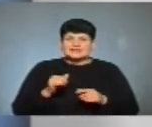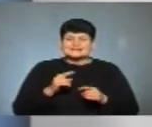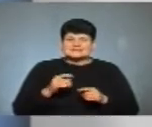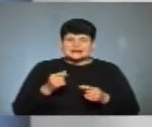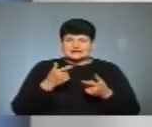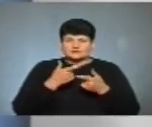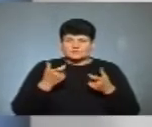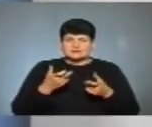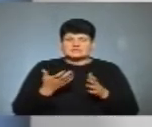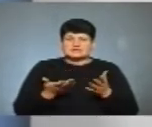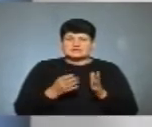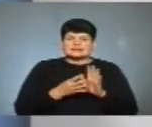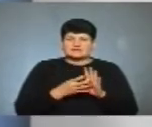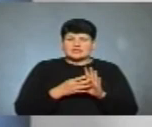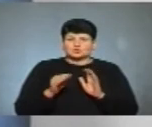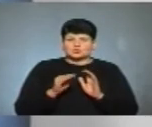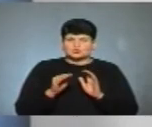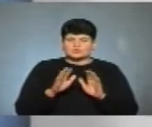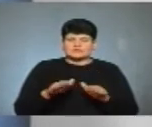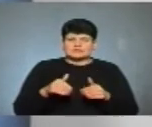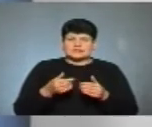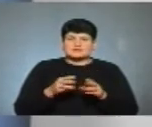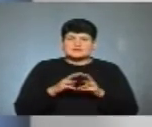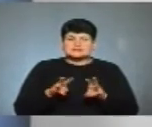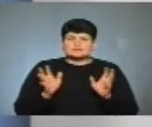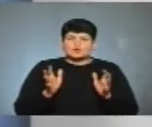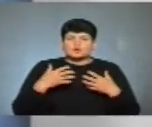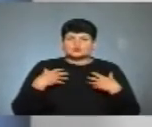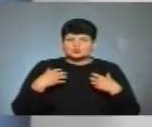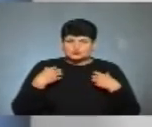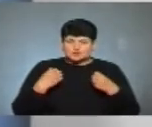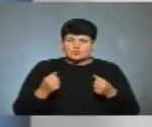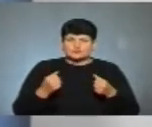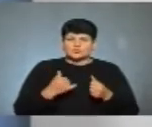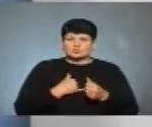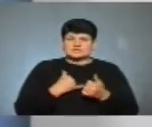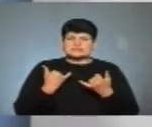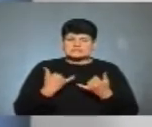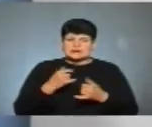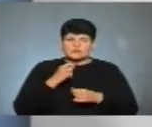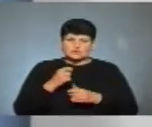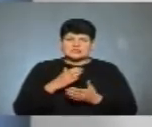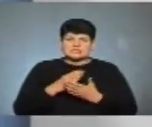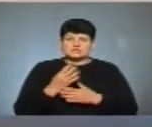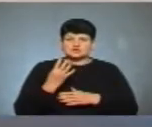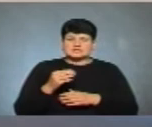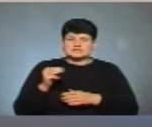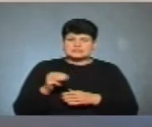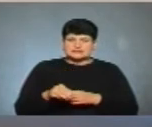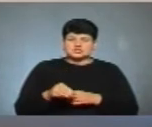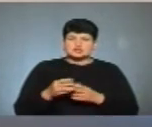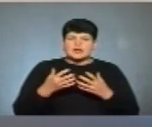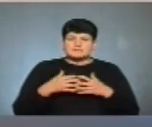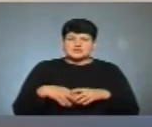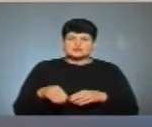наприклад, 9 жовтня надало Міністерство охорони здоров'я, у нас зараз в Україні є 4 тисячі апаратів